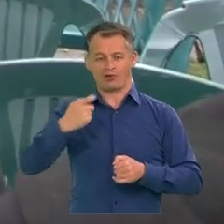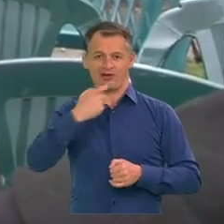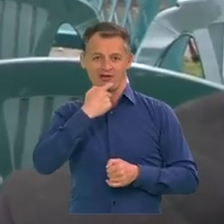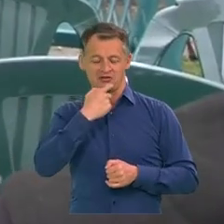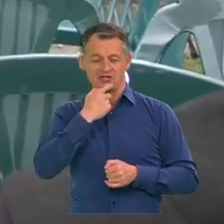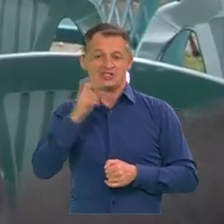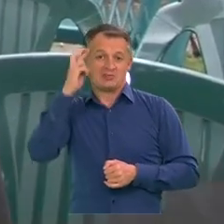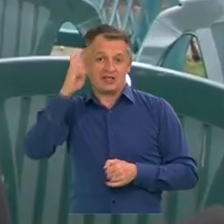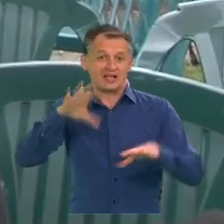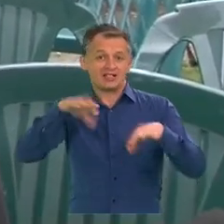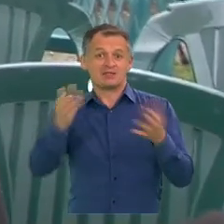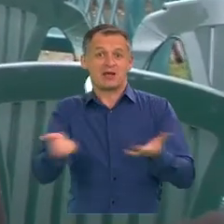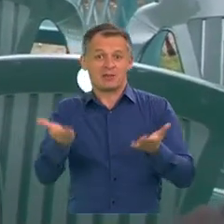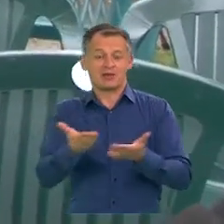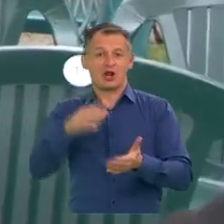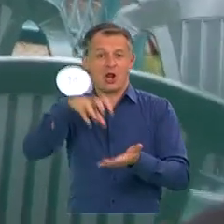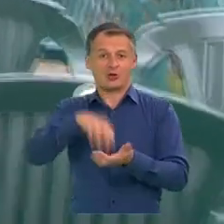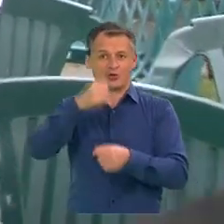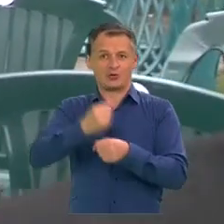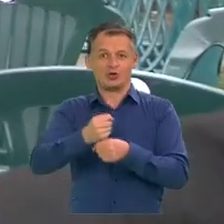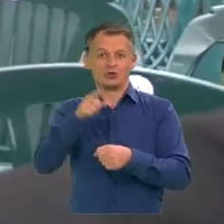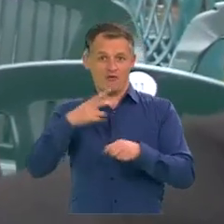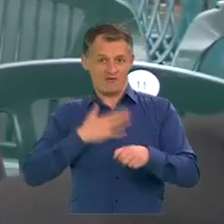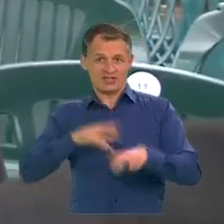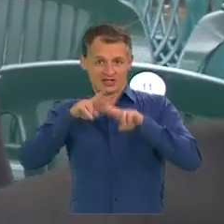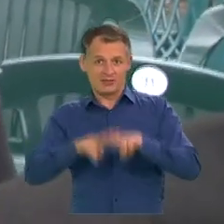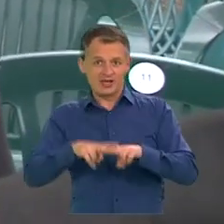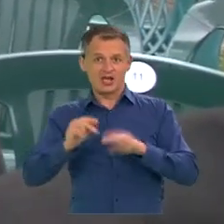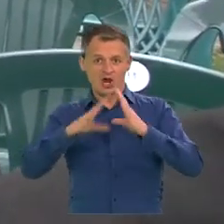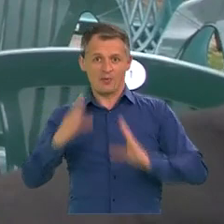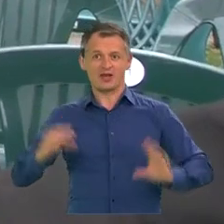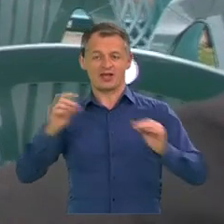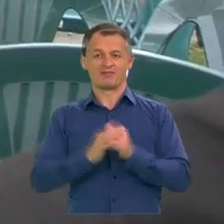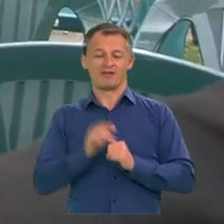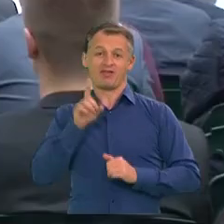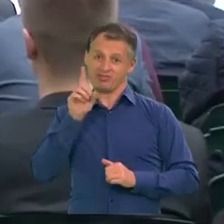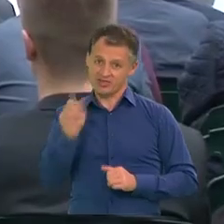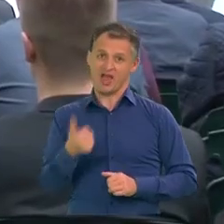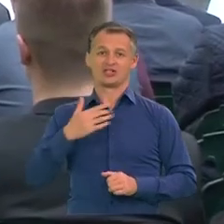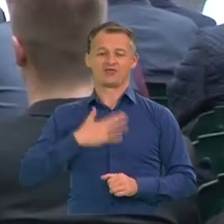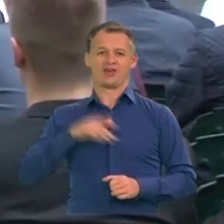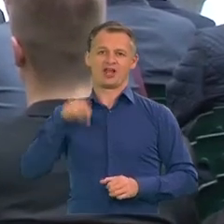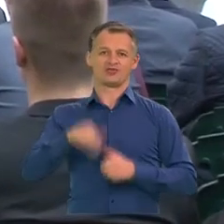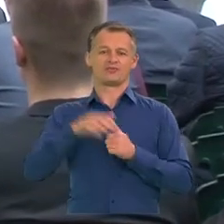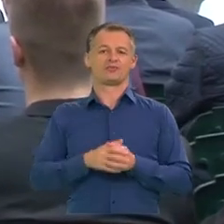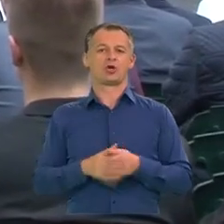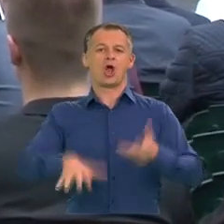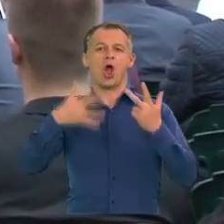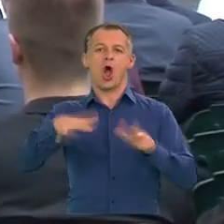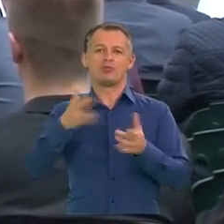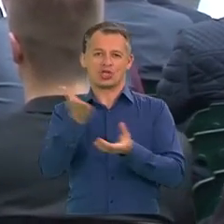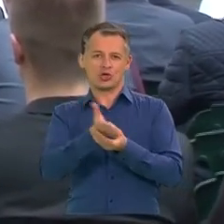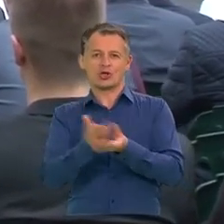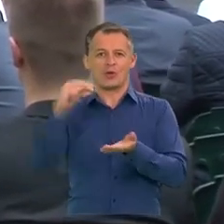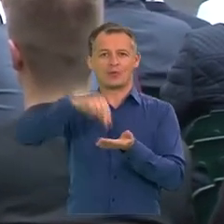rapid. Deci te vezi rămânând în țară? Așa aș prefera. Au fost aproape 800 de dosare depuse